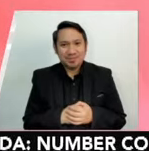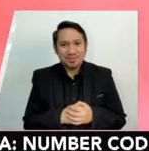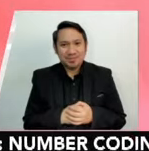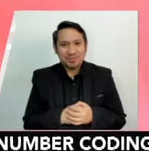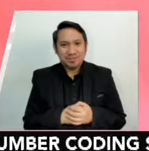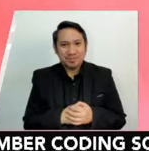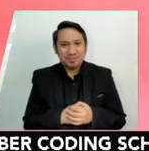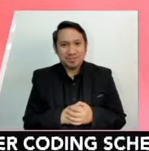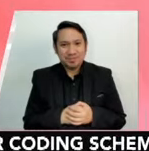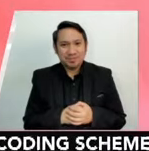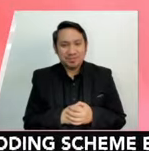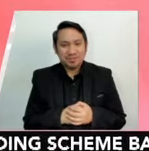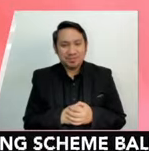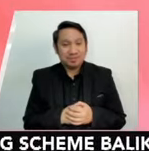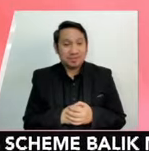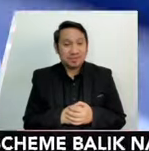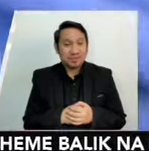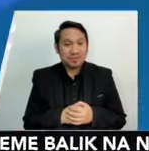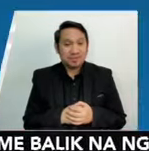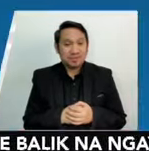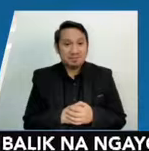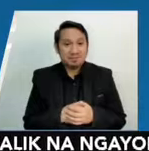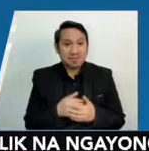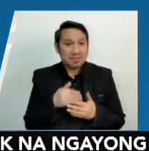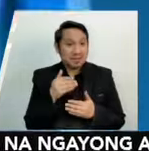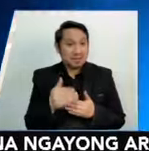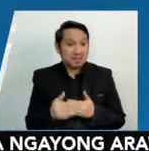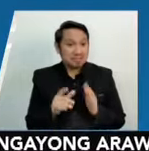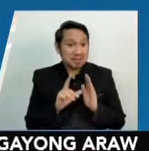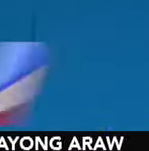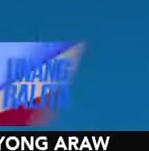Sa pagbabalik ng unang balita, batang babae sa